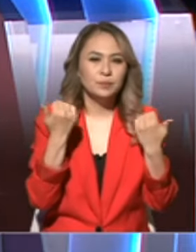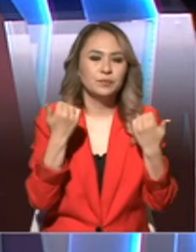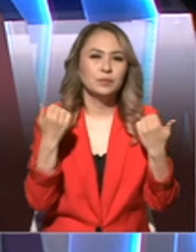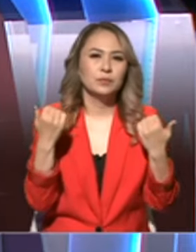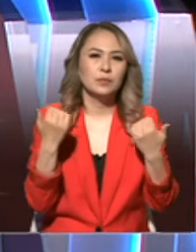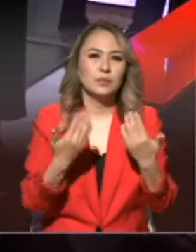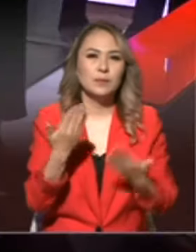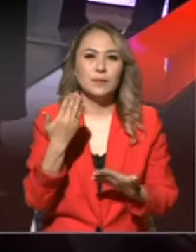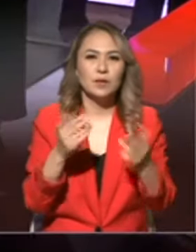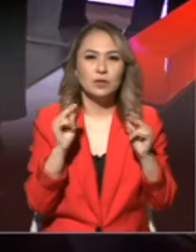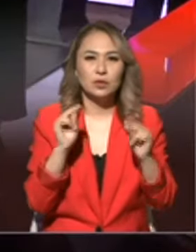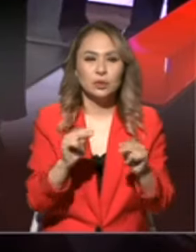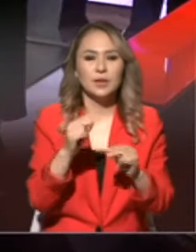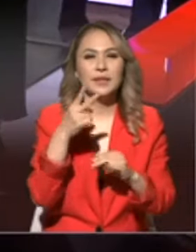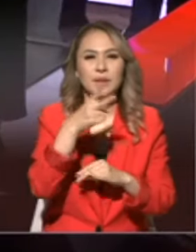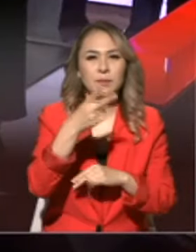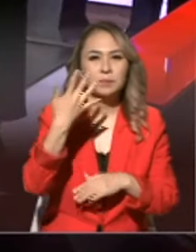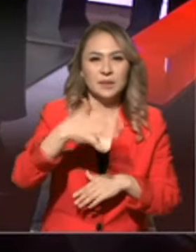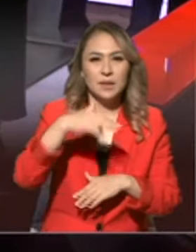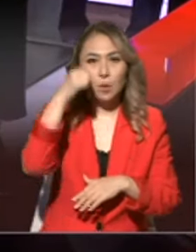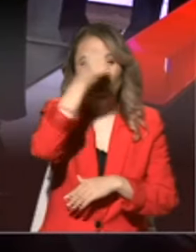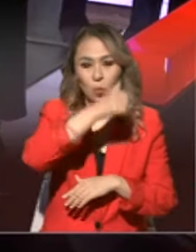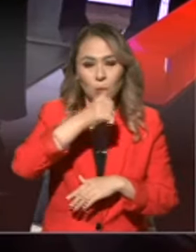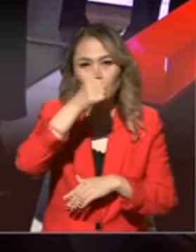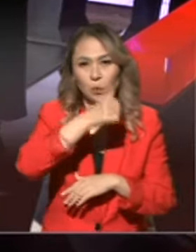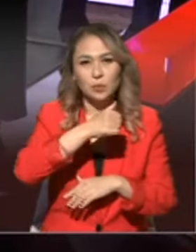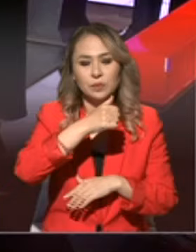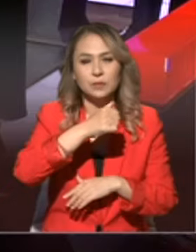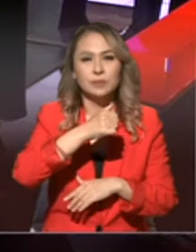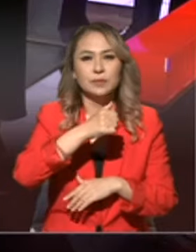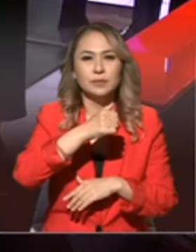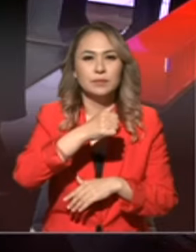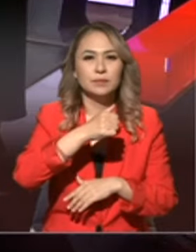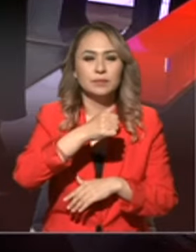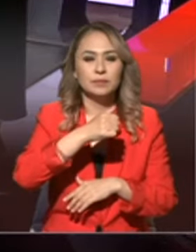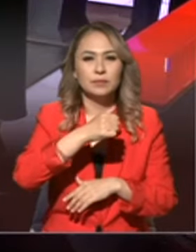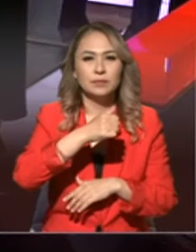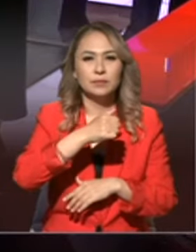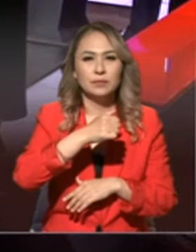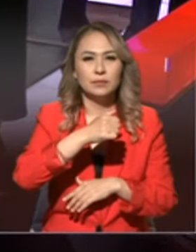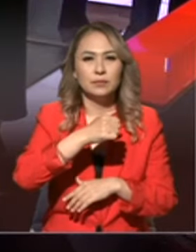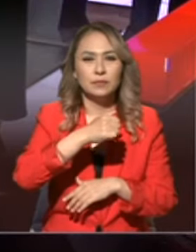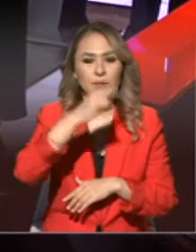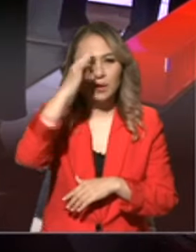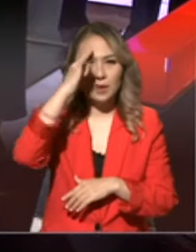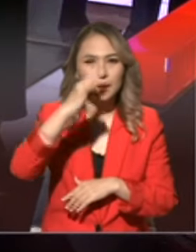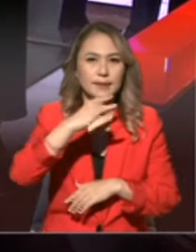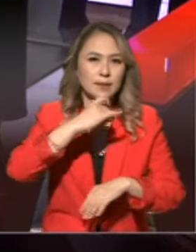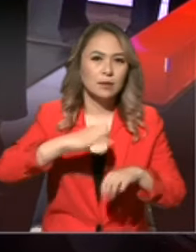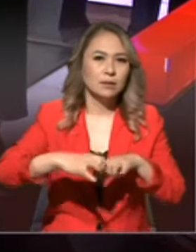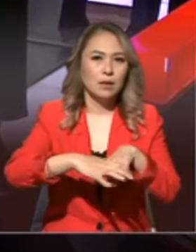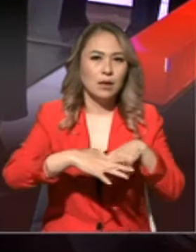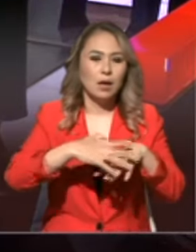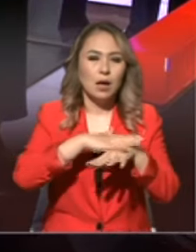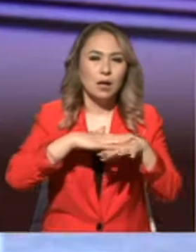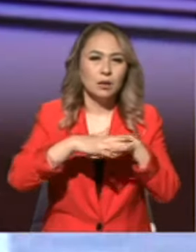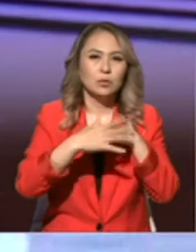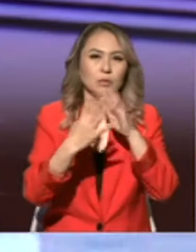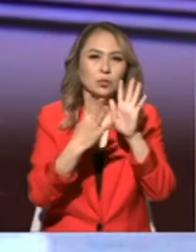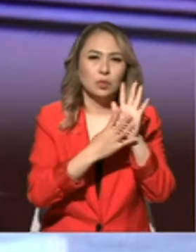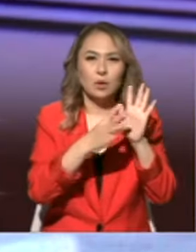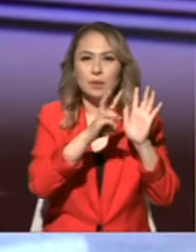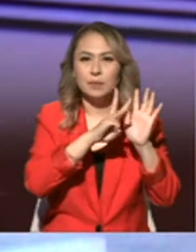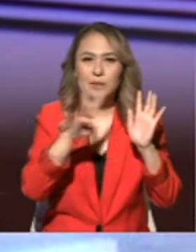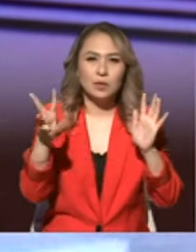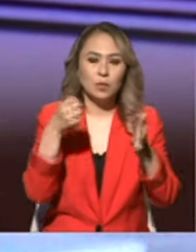Шынына келетін болсақ, 2050 жылға таман мына Қазақстан халқы 9 миллионға дейін